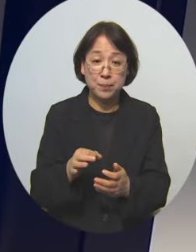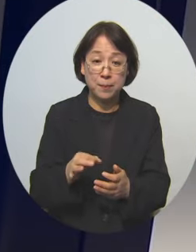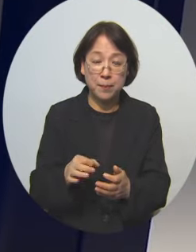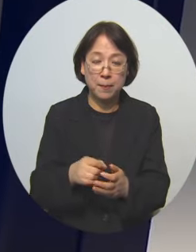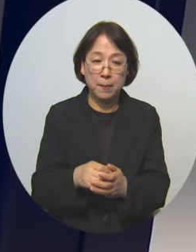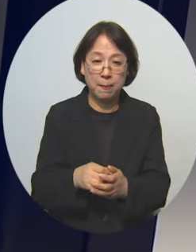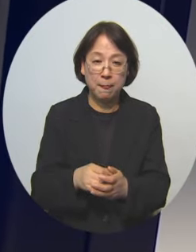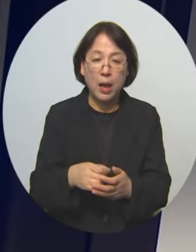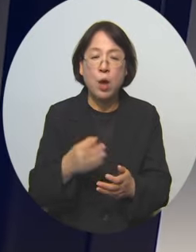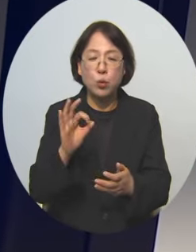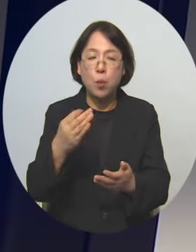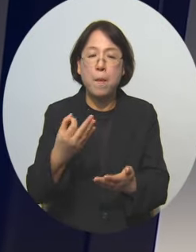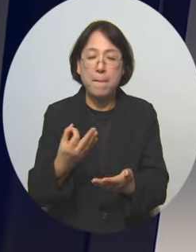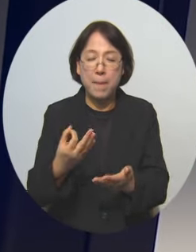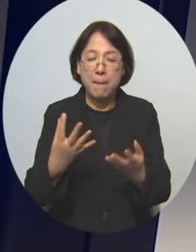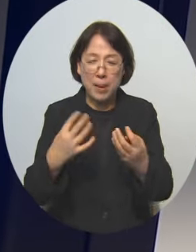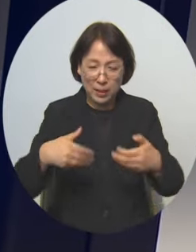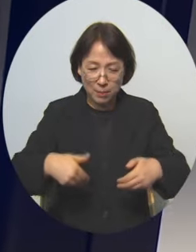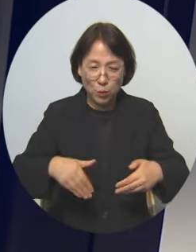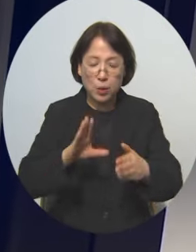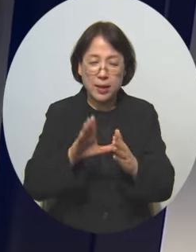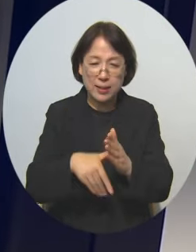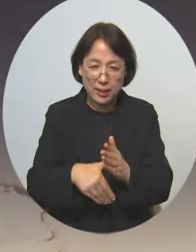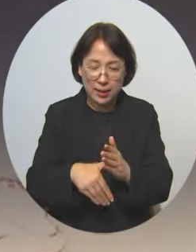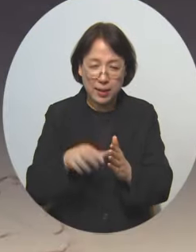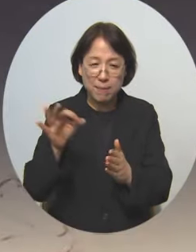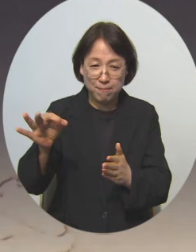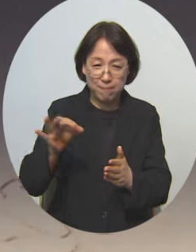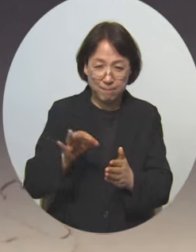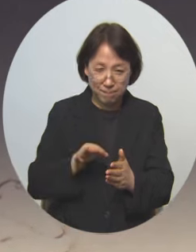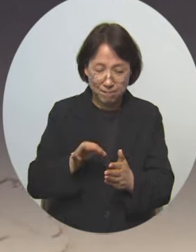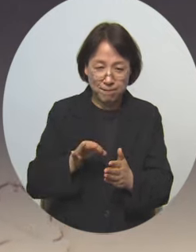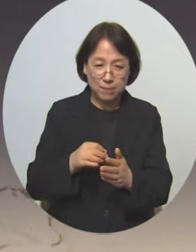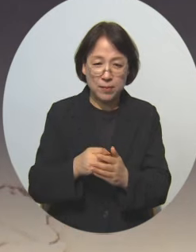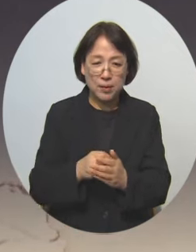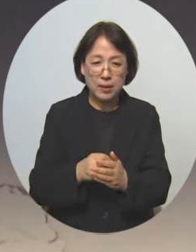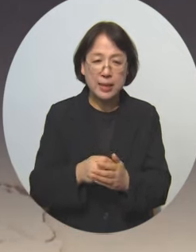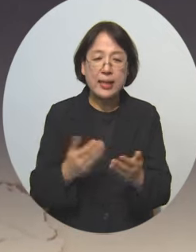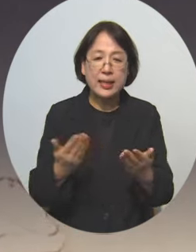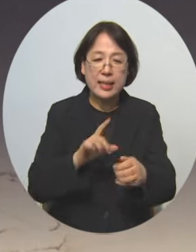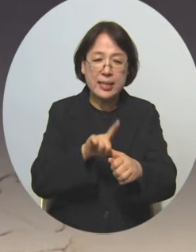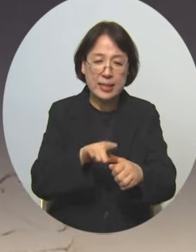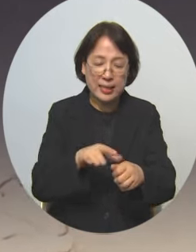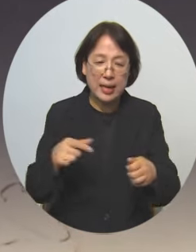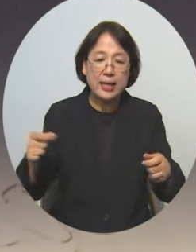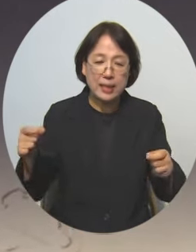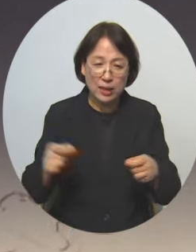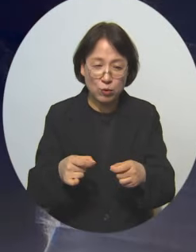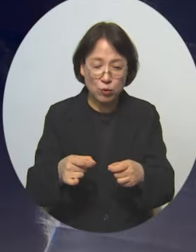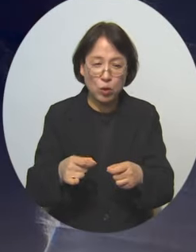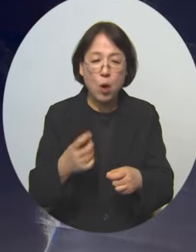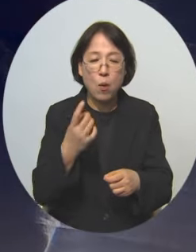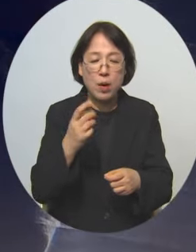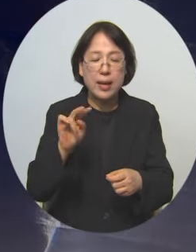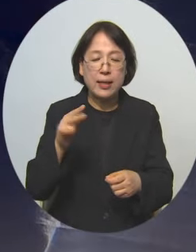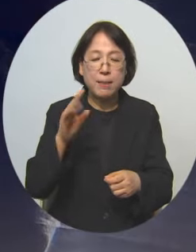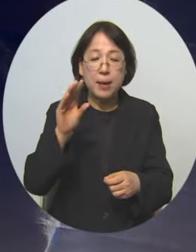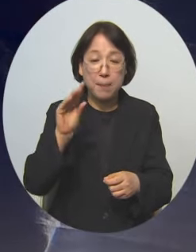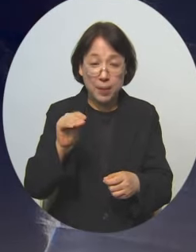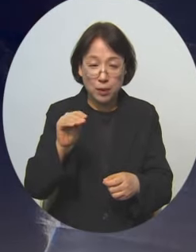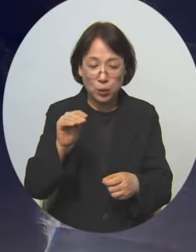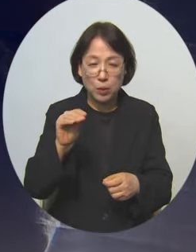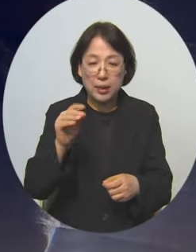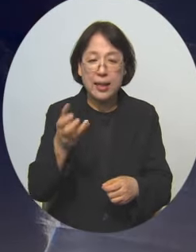체계를 재설계하기로 했습니다. 육아기 근로시간 단축의 경우에도 현재 200만 원인 급여 상한의